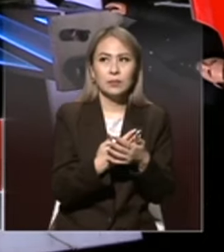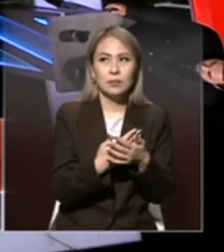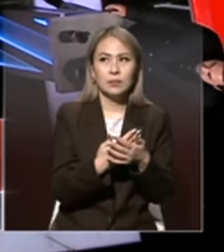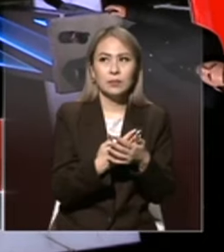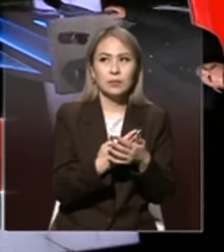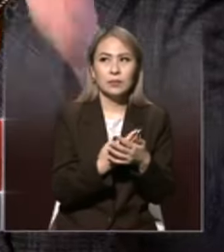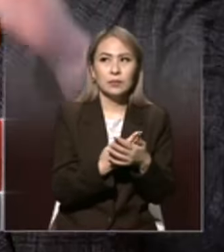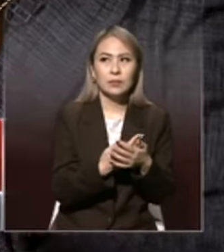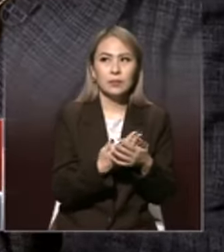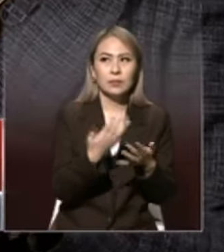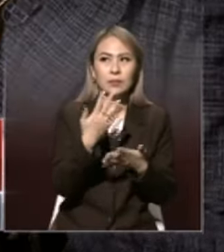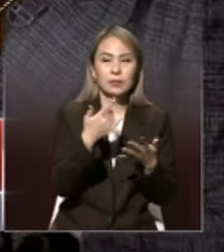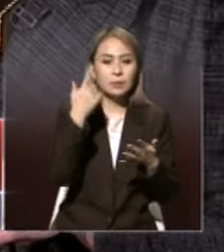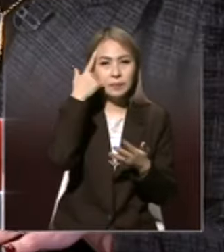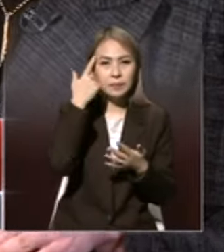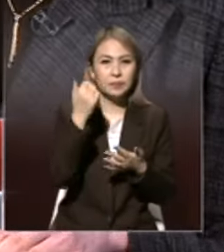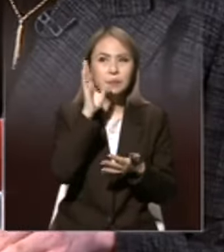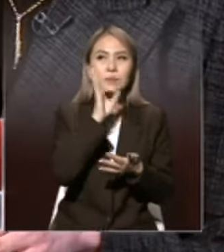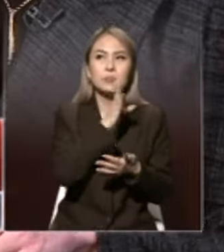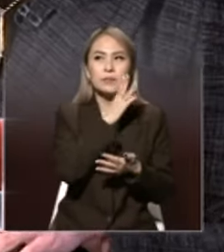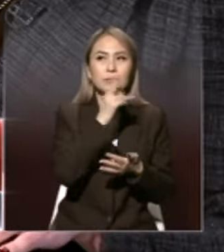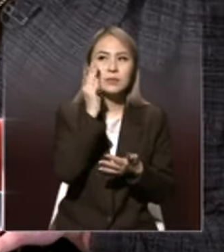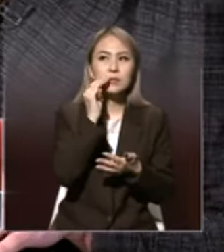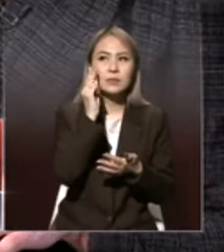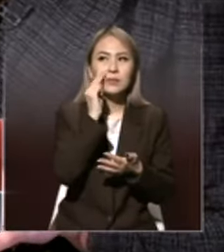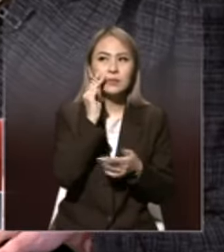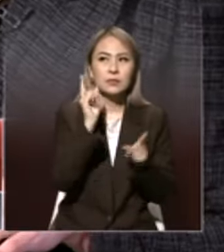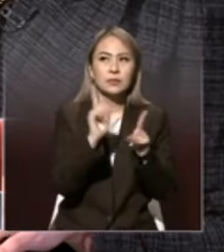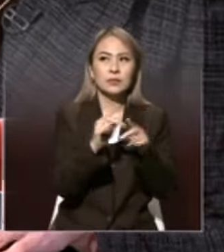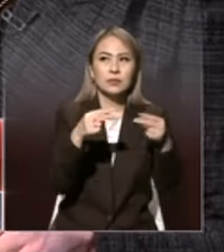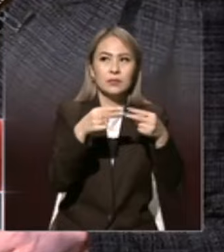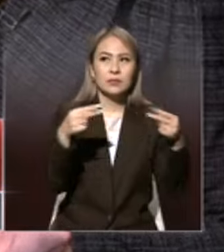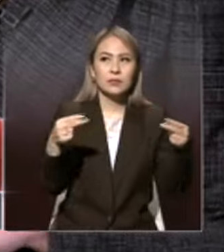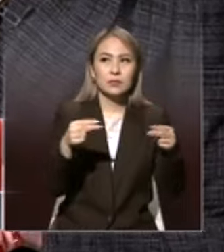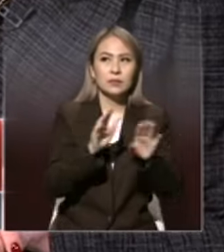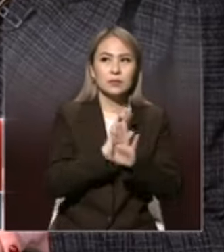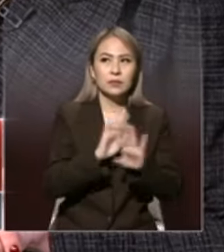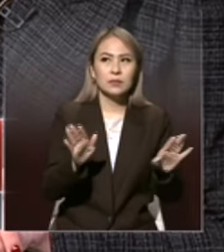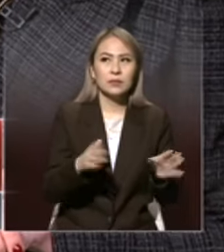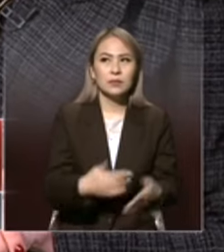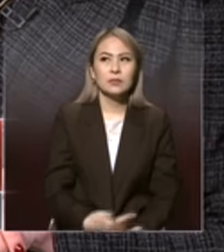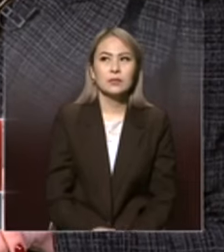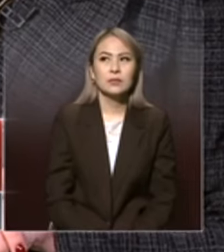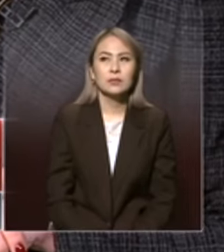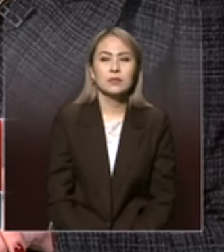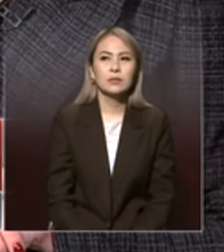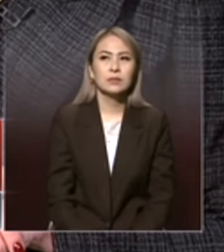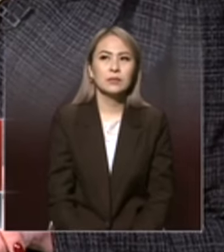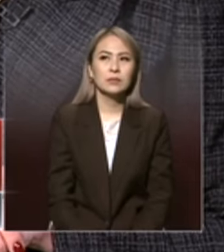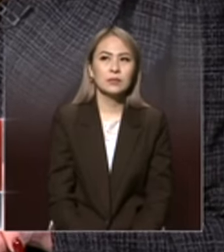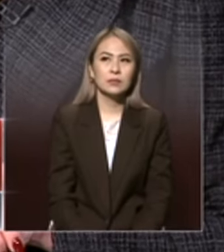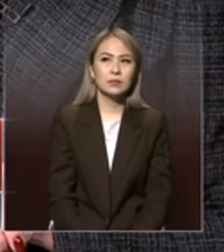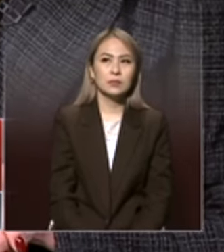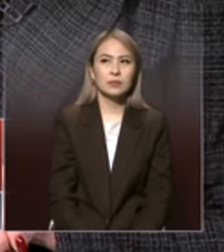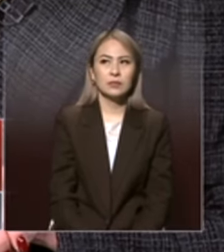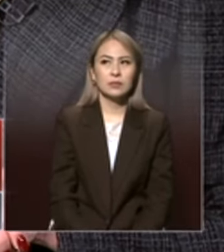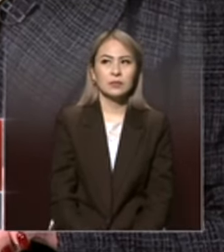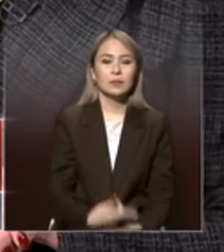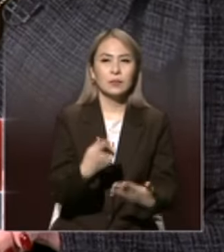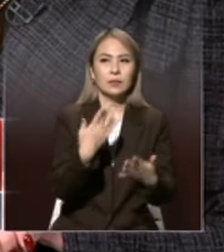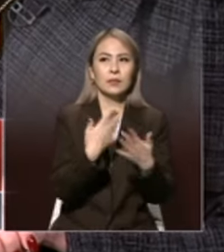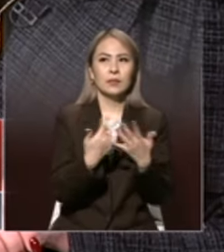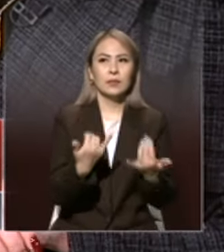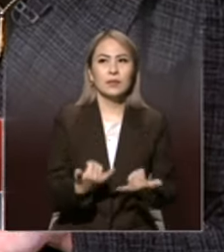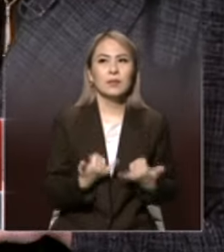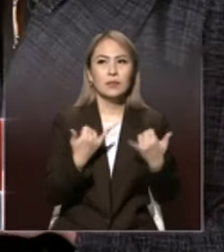сіз соны зерттедіңіз бе? Әйел мен еркекті тең ретінде көрмейтін болса, сіздің популистік қандай ұсыныс? Сізде қандай ұсыныс? Біздің